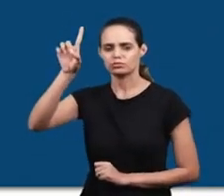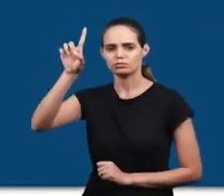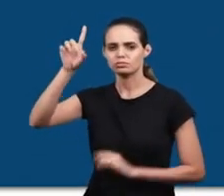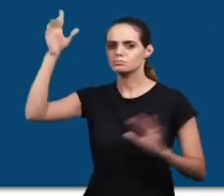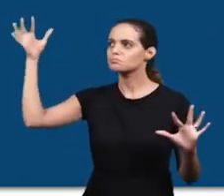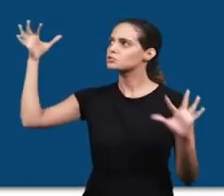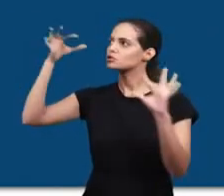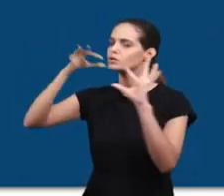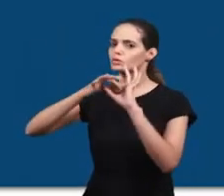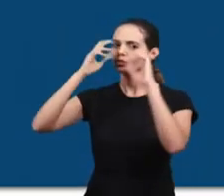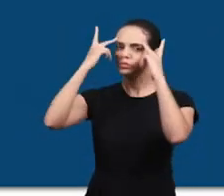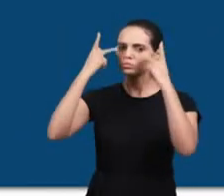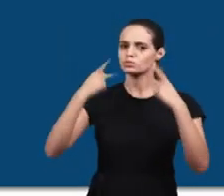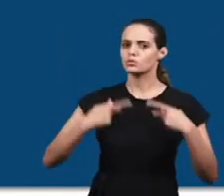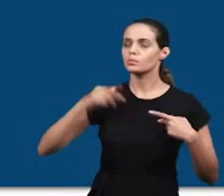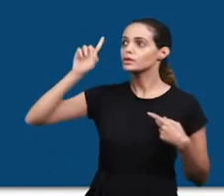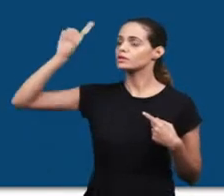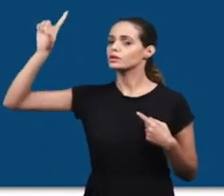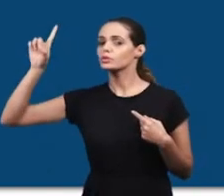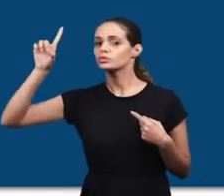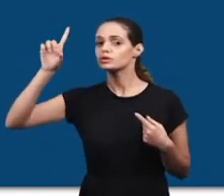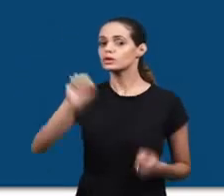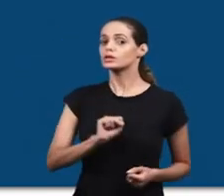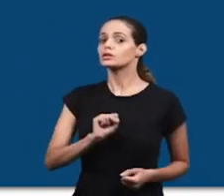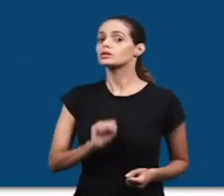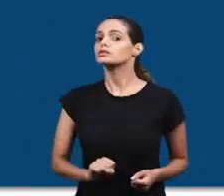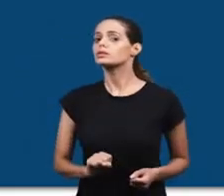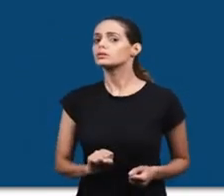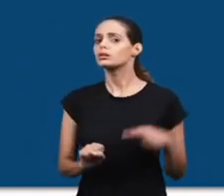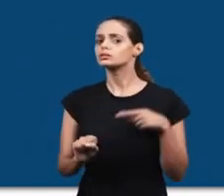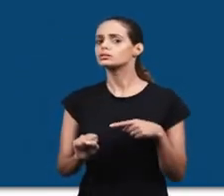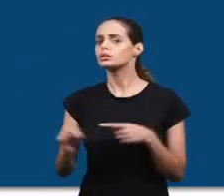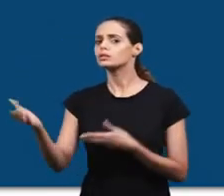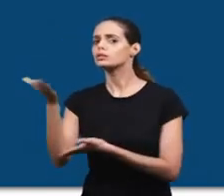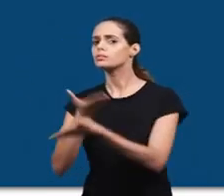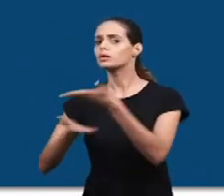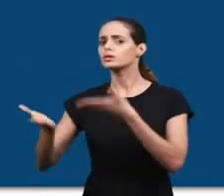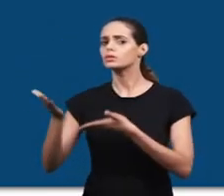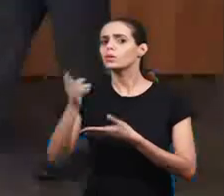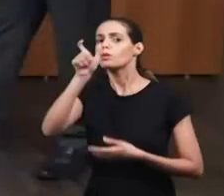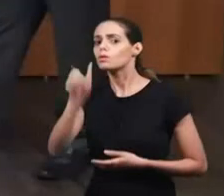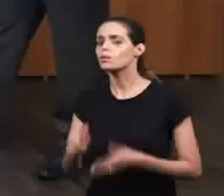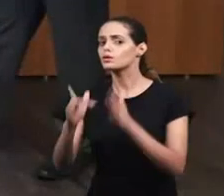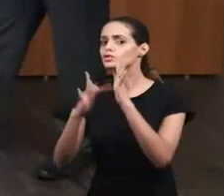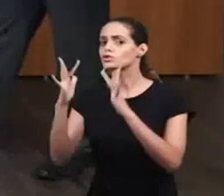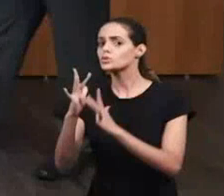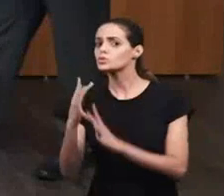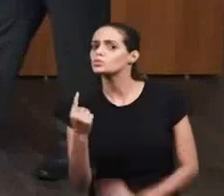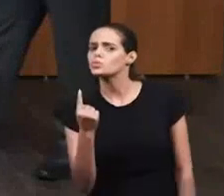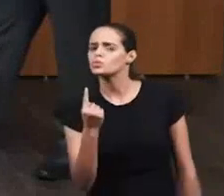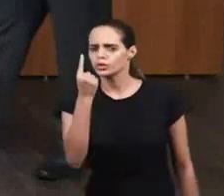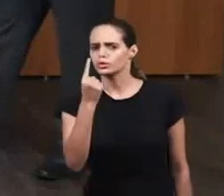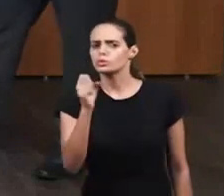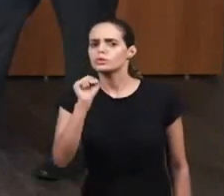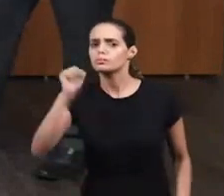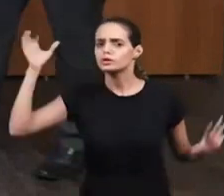in 1. Timotheus, Kapitel 2, Vers 5. Denn es ist ein Gott und ein Mittler